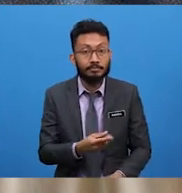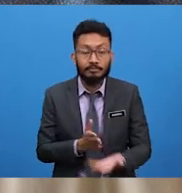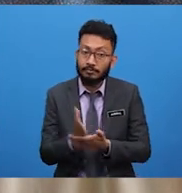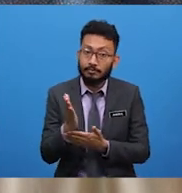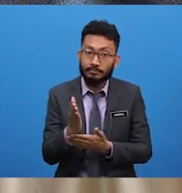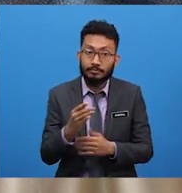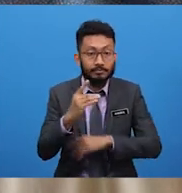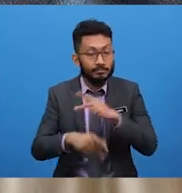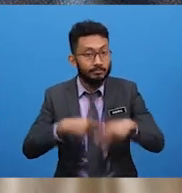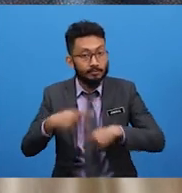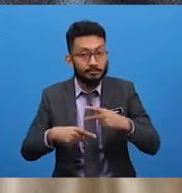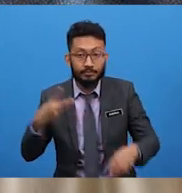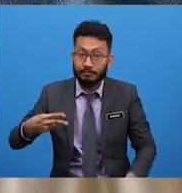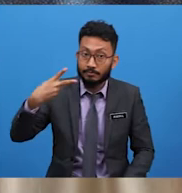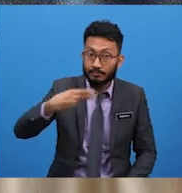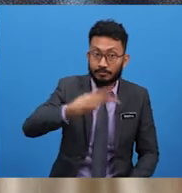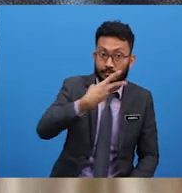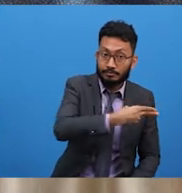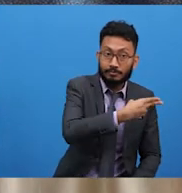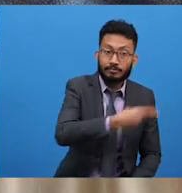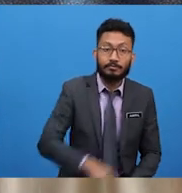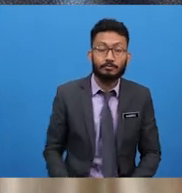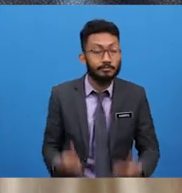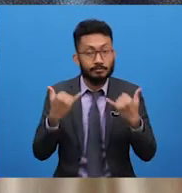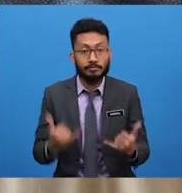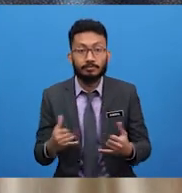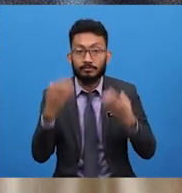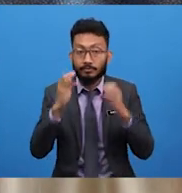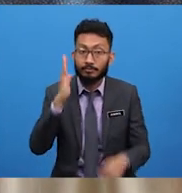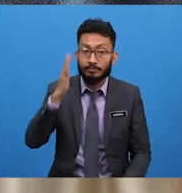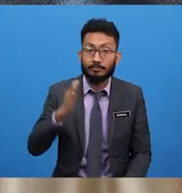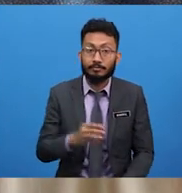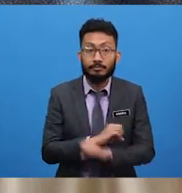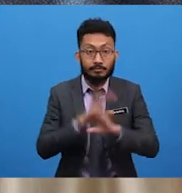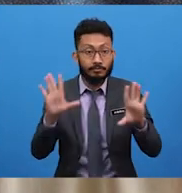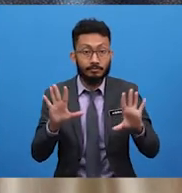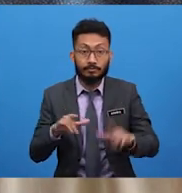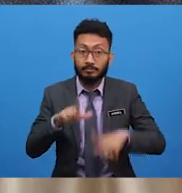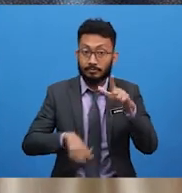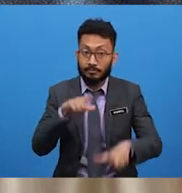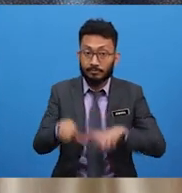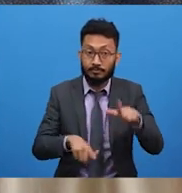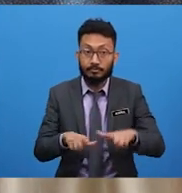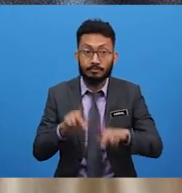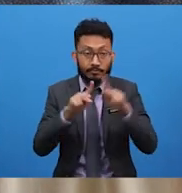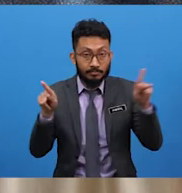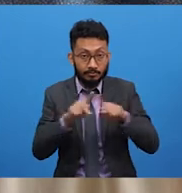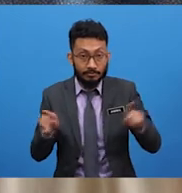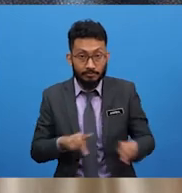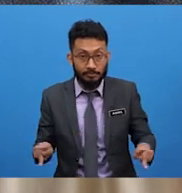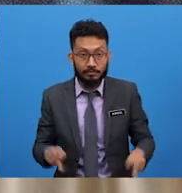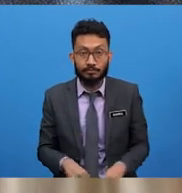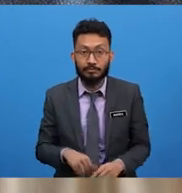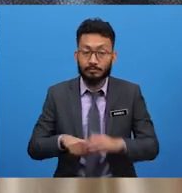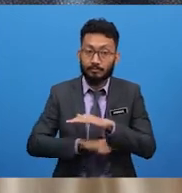proses menggunting. Sekarang, cikgu akan terangkan langkah mendraft pola asas badan. Tetapi